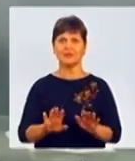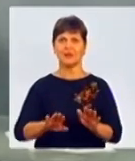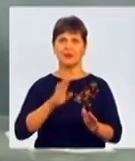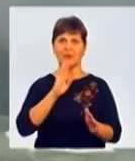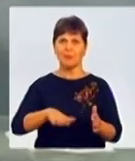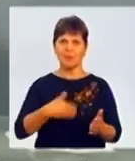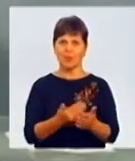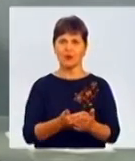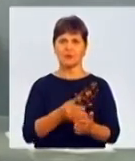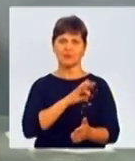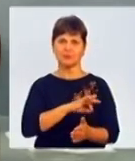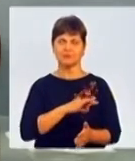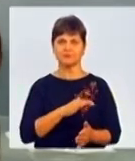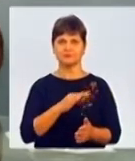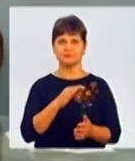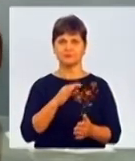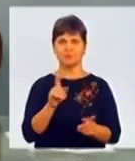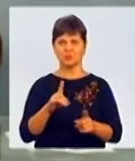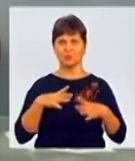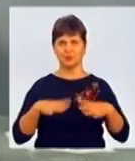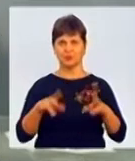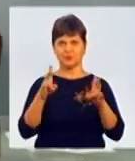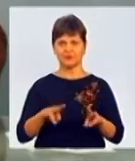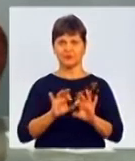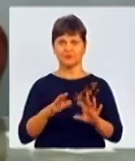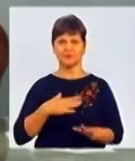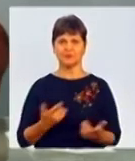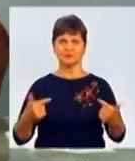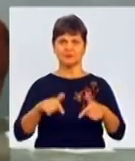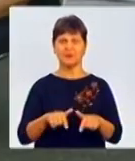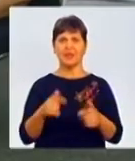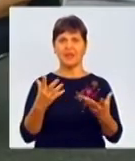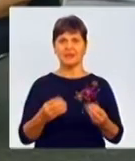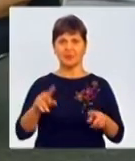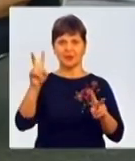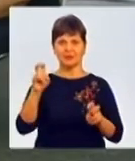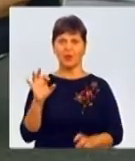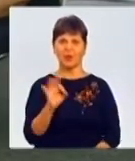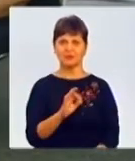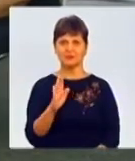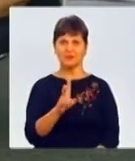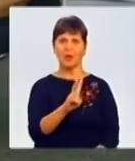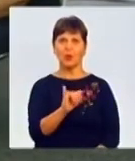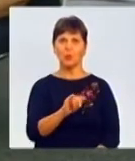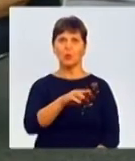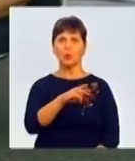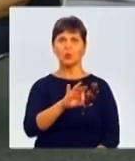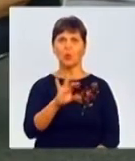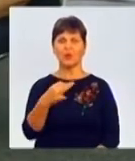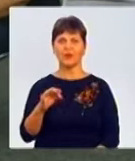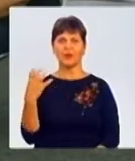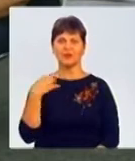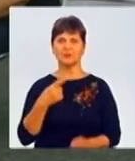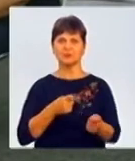уникнути трагедії, ми почуємо сьогодні в ефірі. А гість нашої теми дня – Олександр Володимирович Кутовий, начальник прес-служби Головного управління